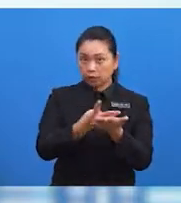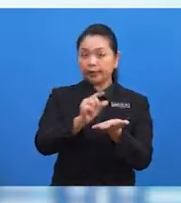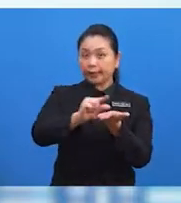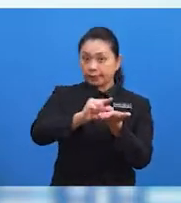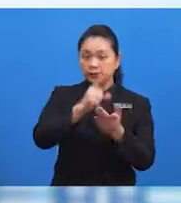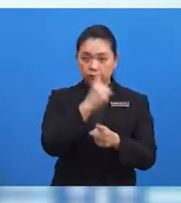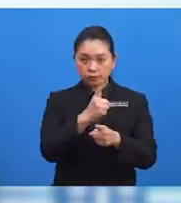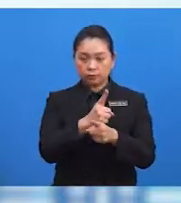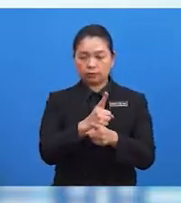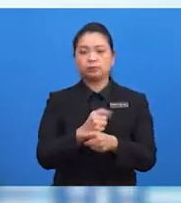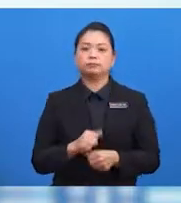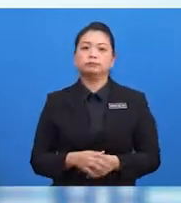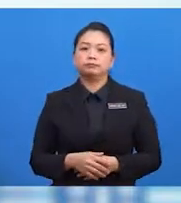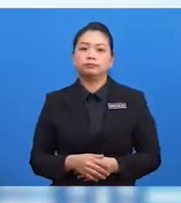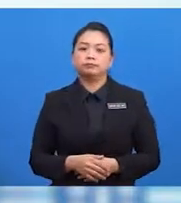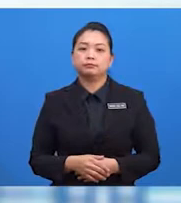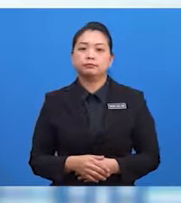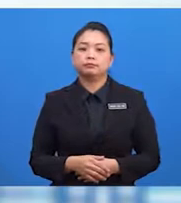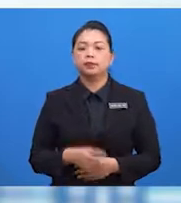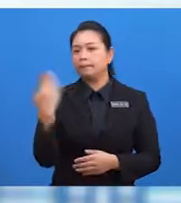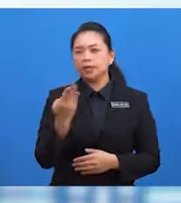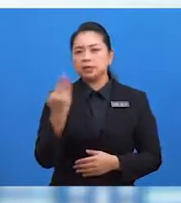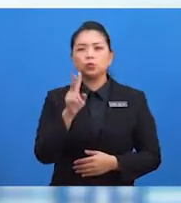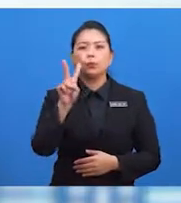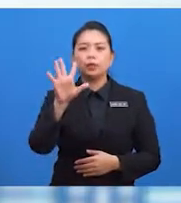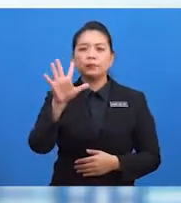Biasanya pada 25 hari bulan setiap bulan.